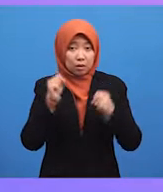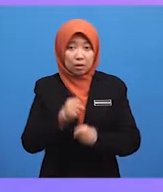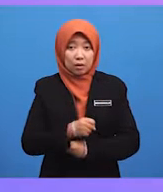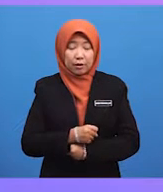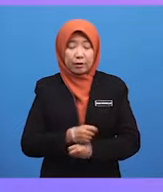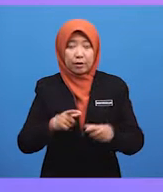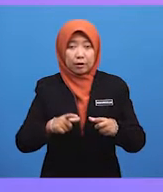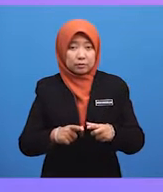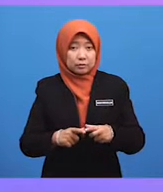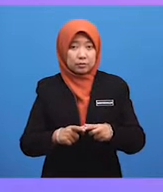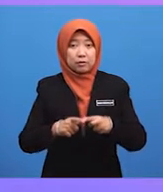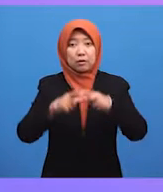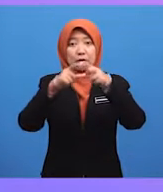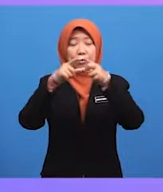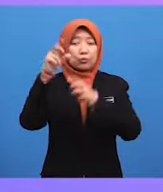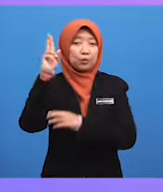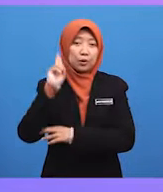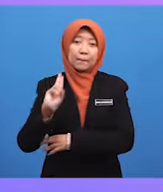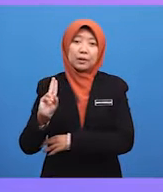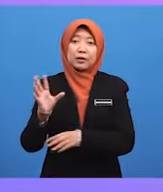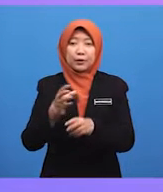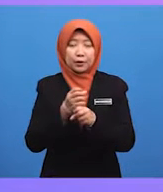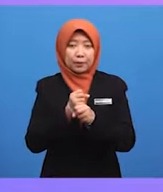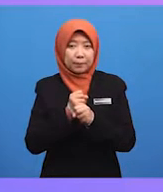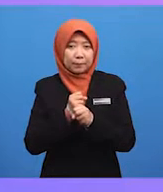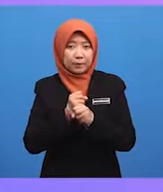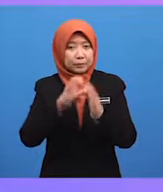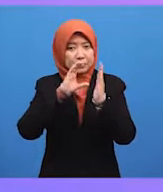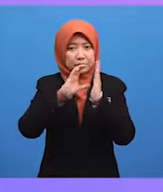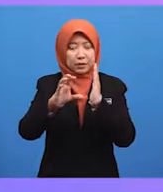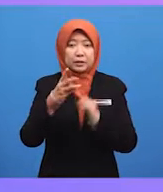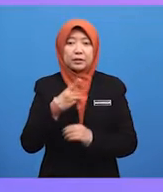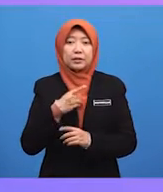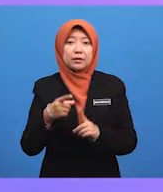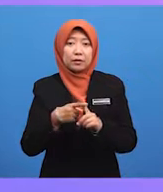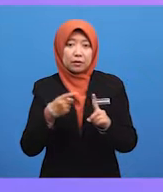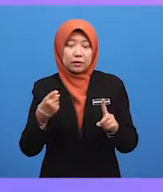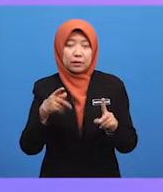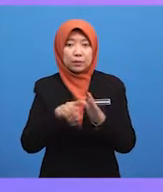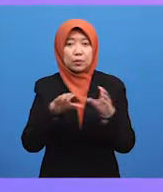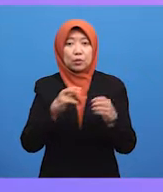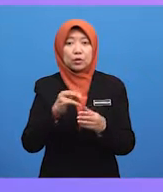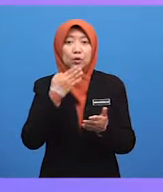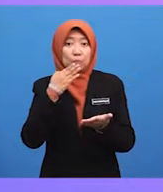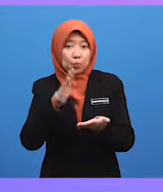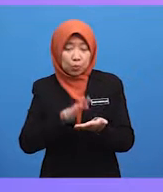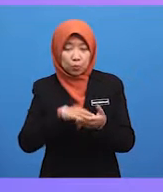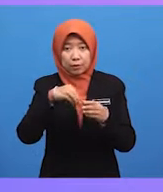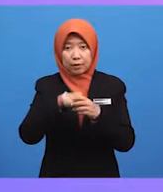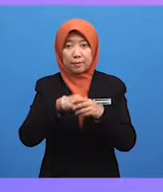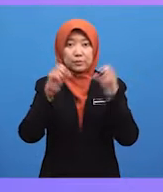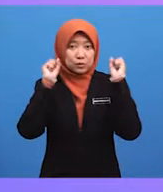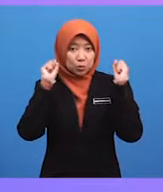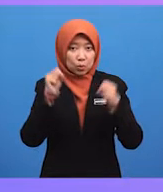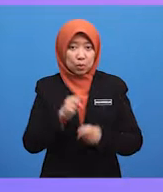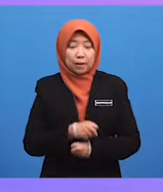adalah tiang agama. Solat dapat mencegah diri daripada perkara keji dan mungkar. Dalam solat,